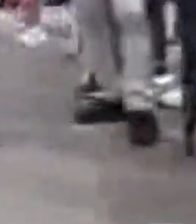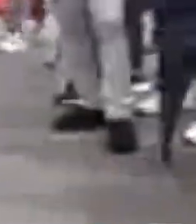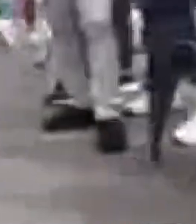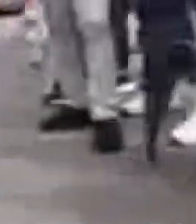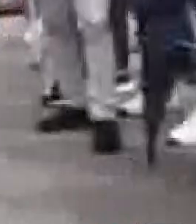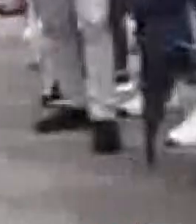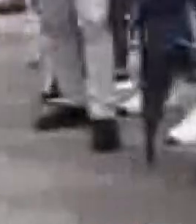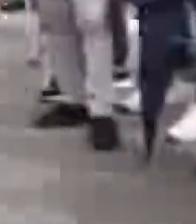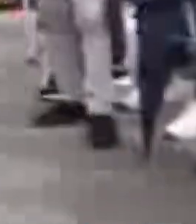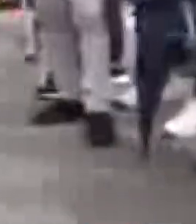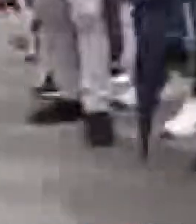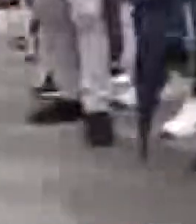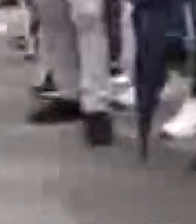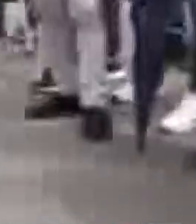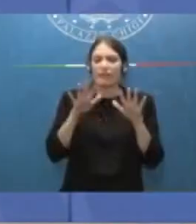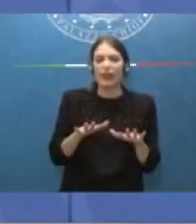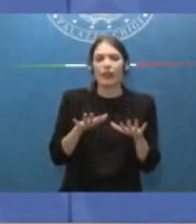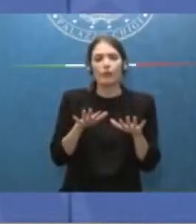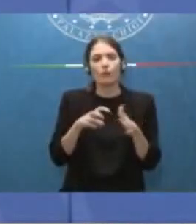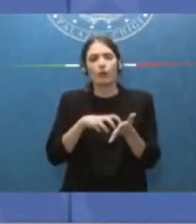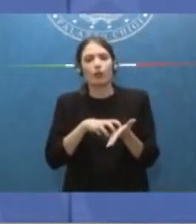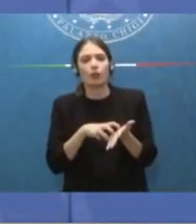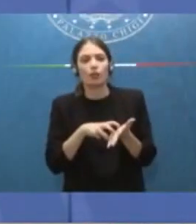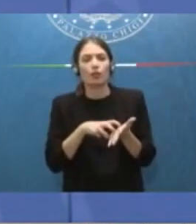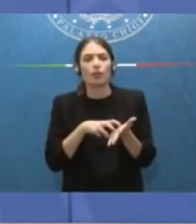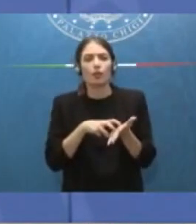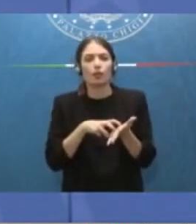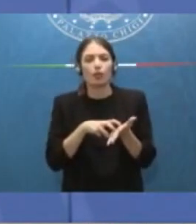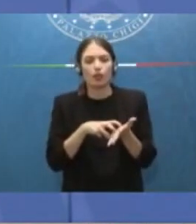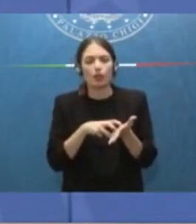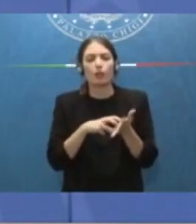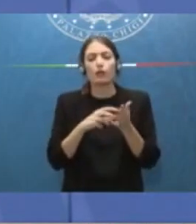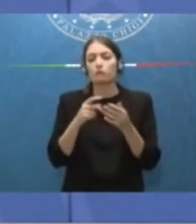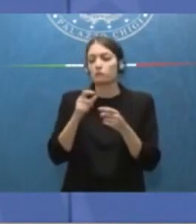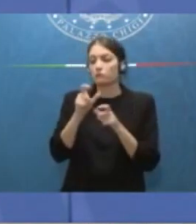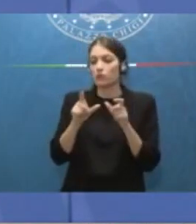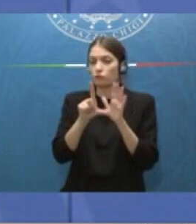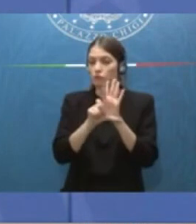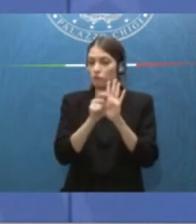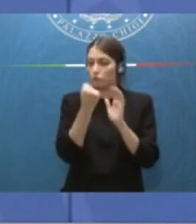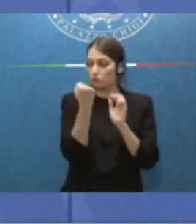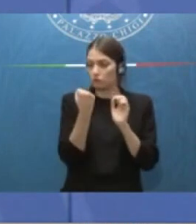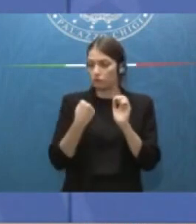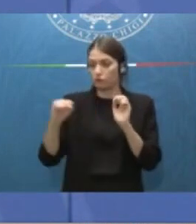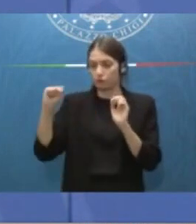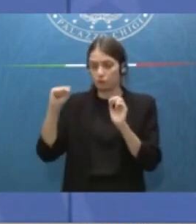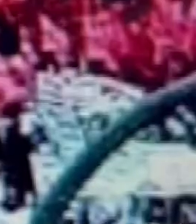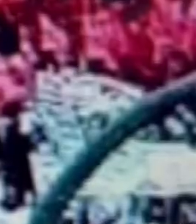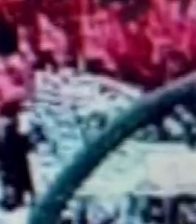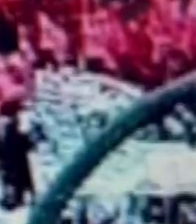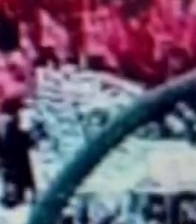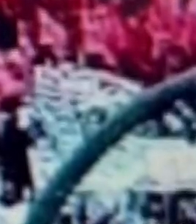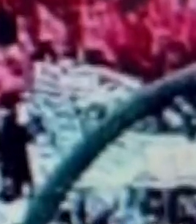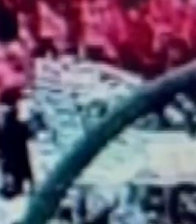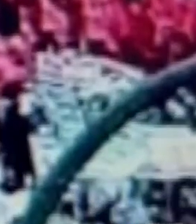per alzare la voce contro le politiche economiche e sociali del governo Meloni. Dall'Abruzzo sono partiti 60 pullman, altre persone